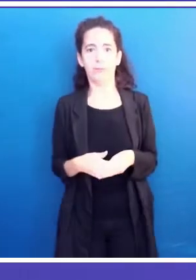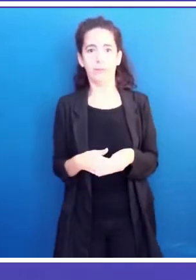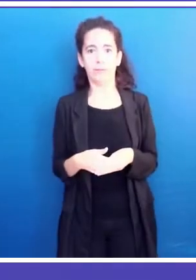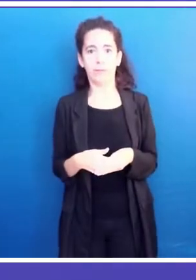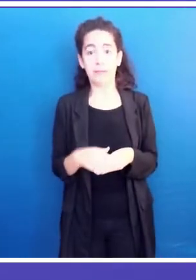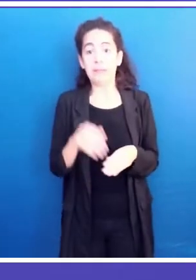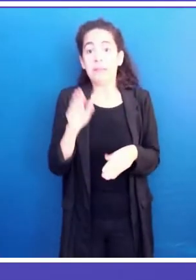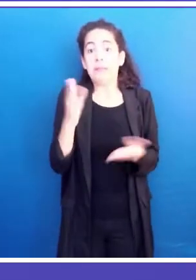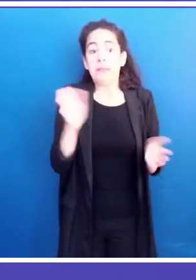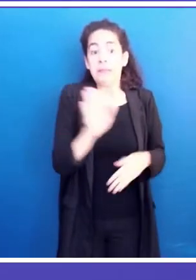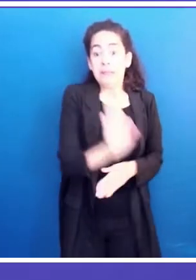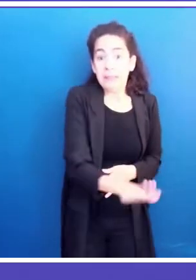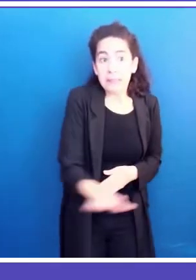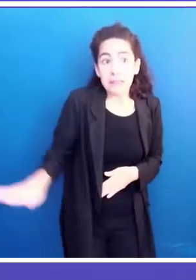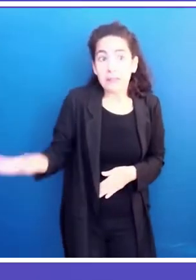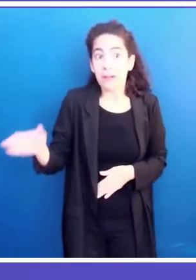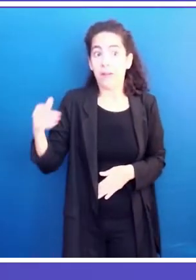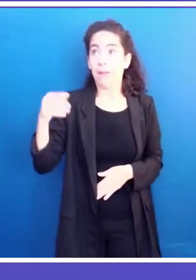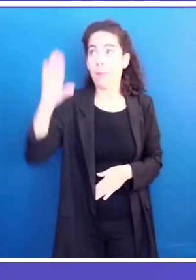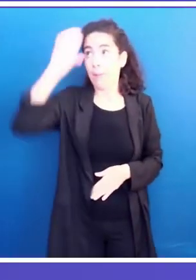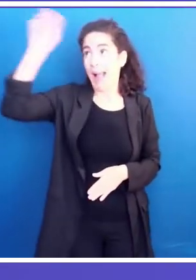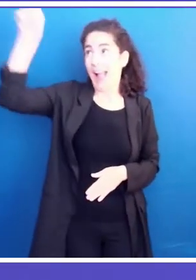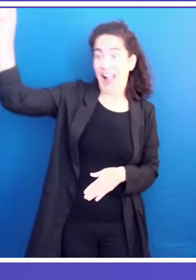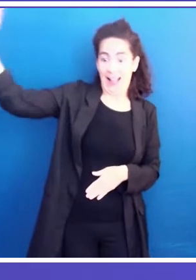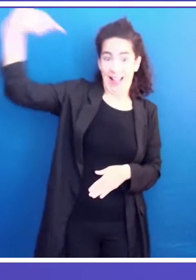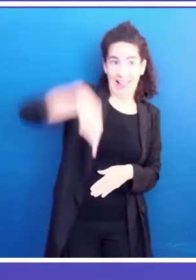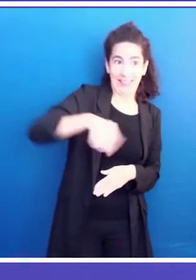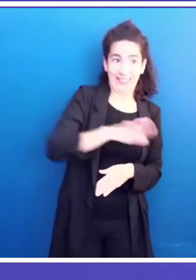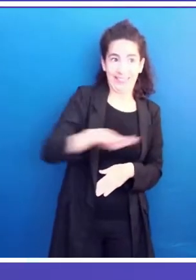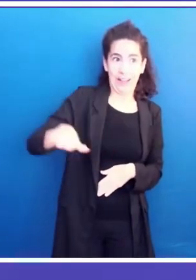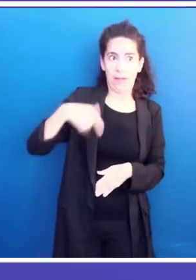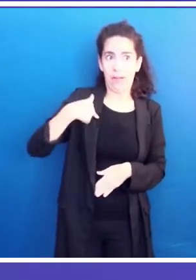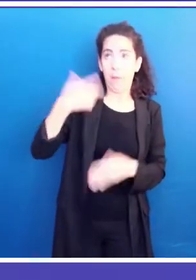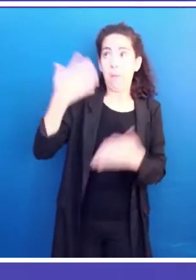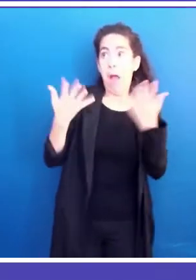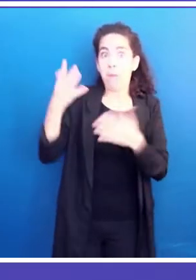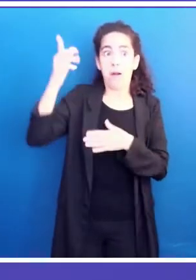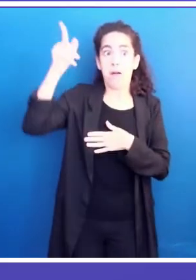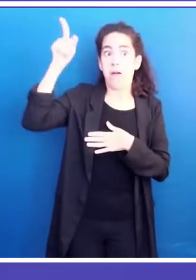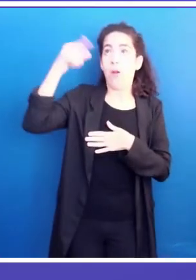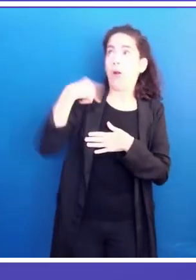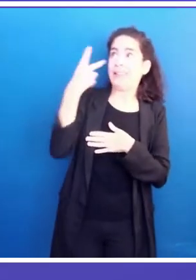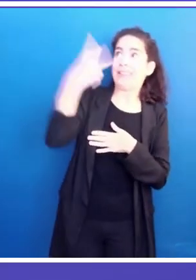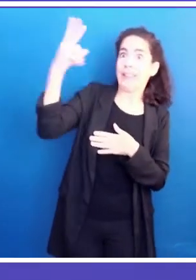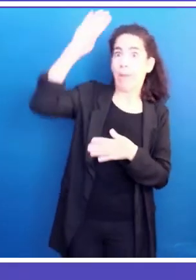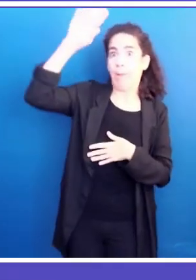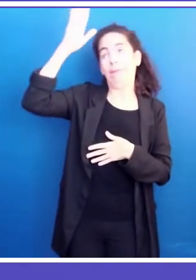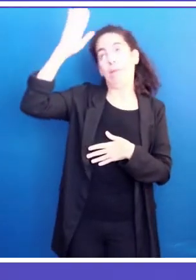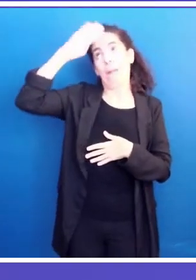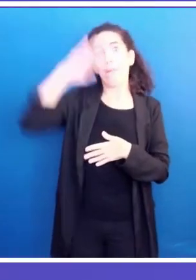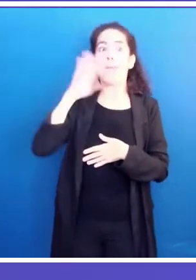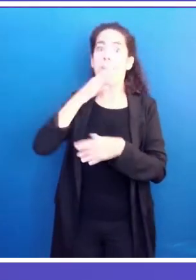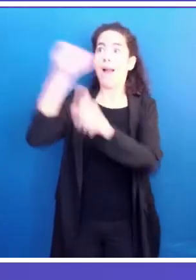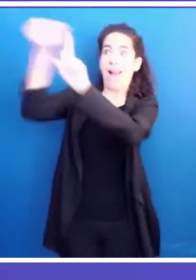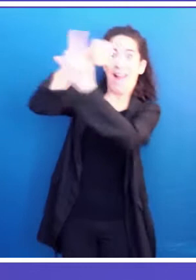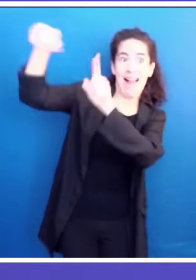والمراهقين أيضا الذين يعانون من العنف القائم على نوع اجتماعي، والمساعدة في تحديد نوع العنف الذي يعانون